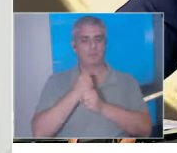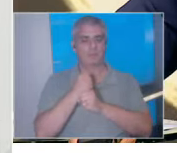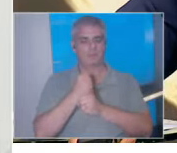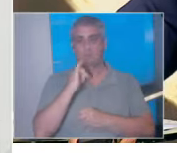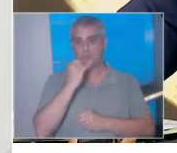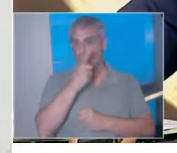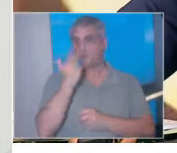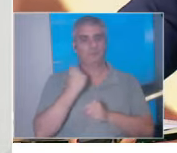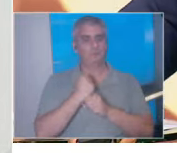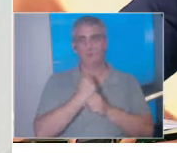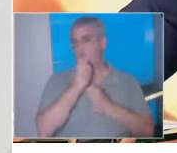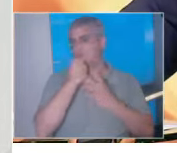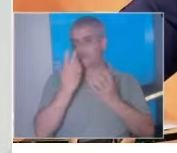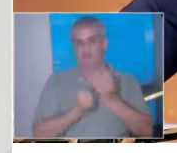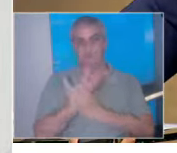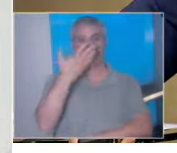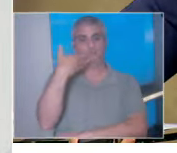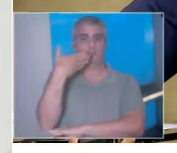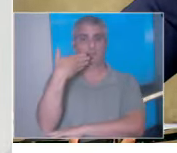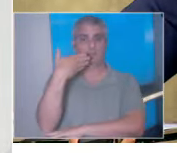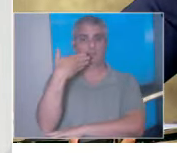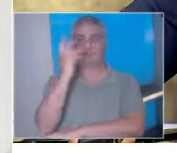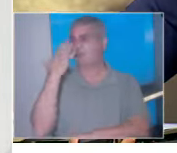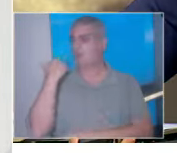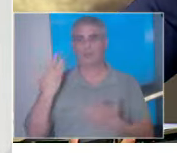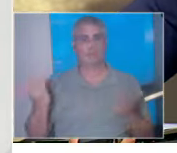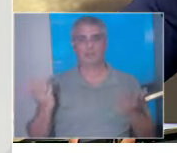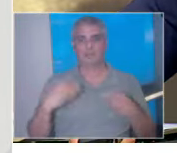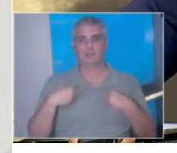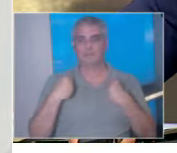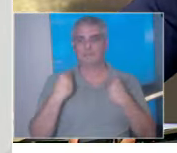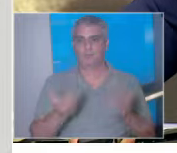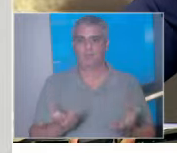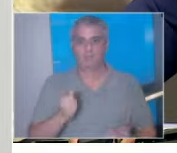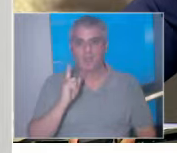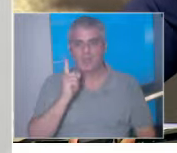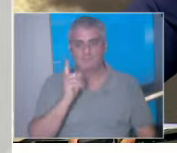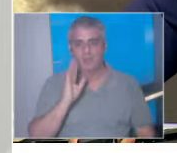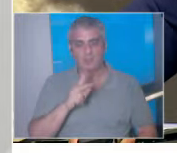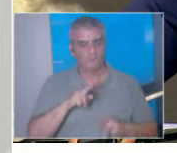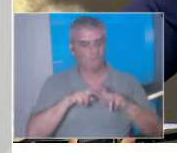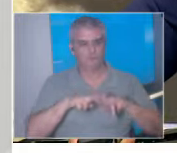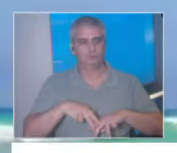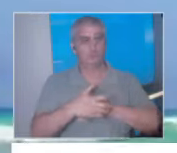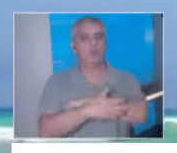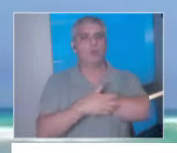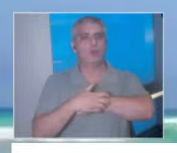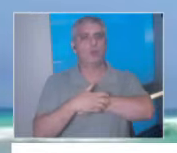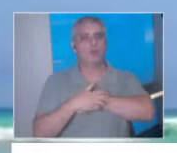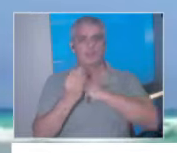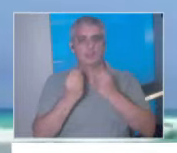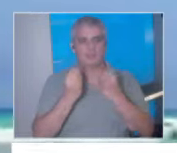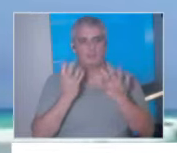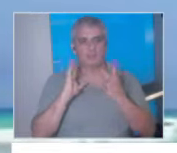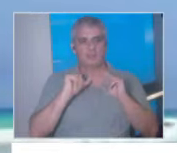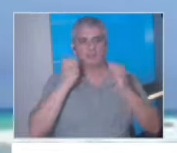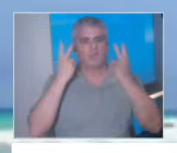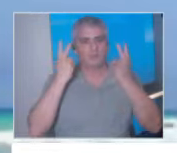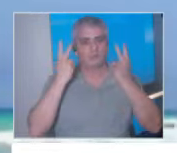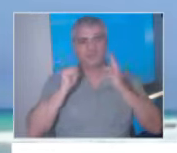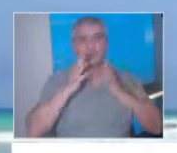נכון שהם עשו עבודה מדהימה שהקימו מדינה. כן. ולא היה למדינה מה לתת. אבל גם השאירו אותם בעוני. והדבר החשוב